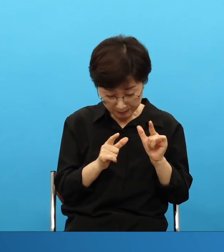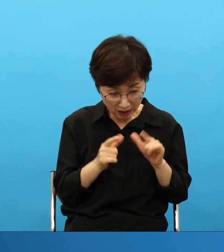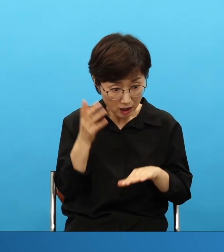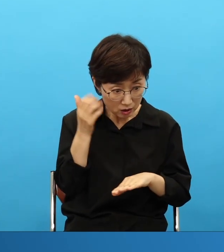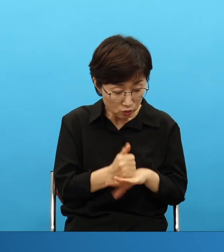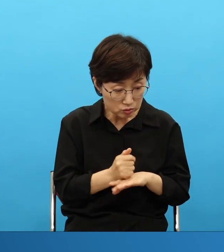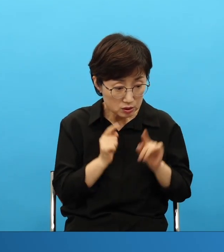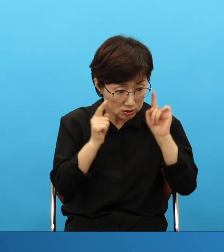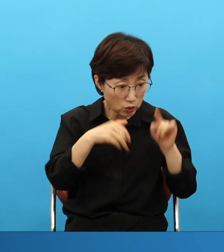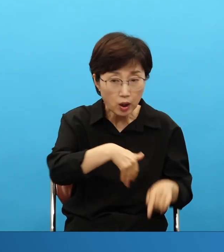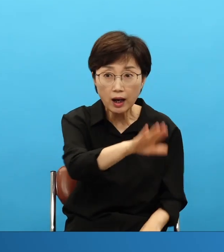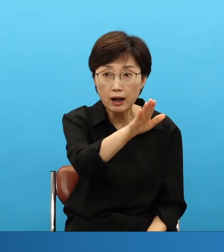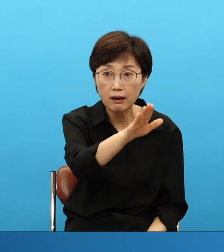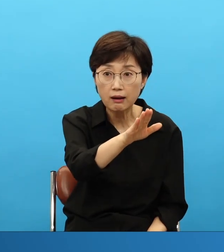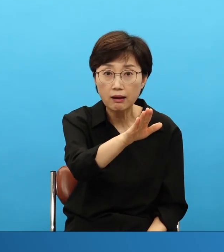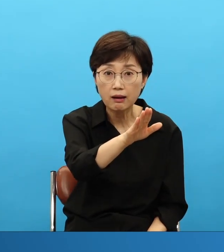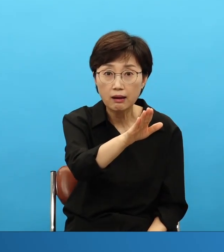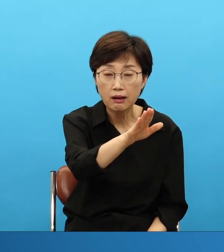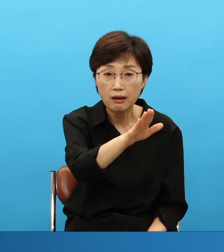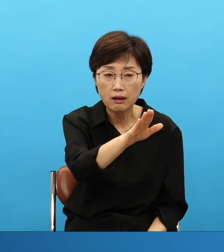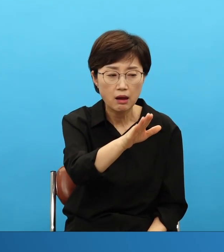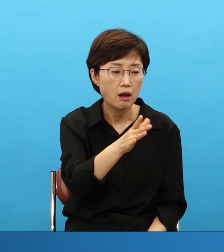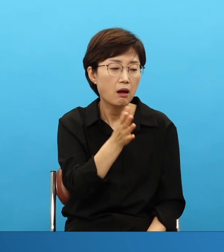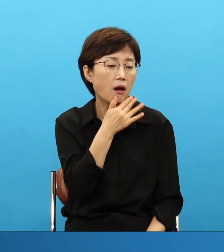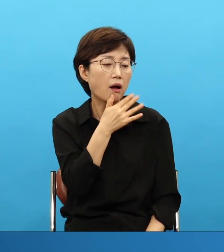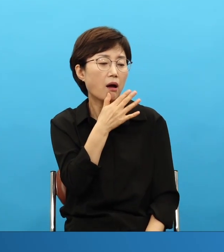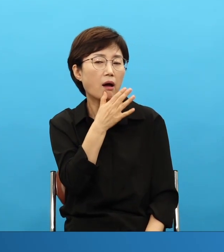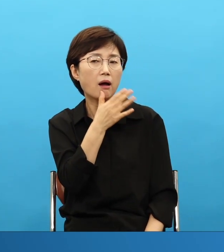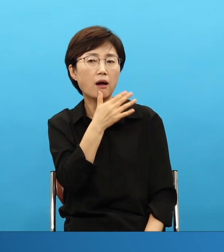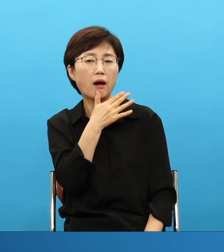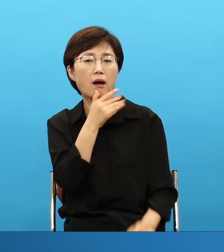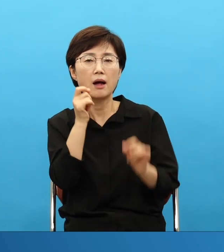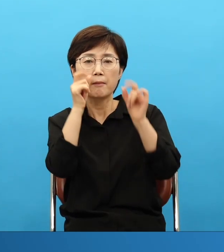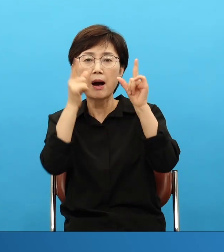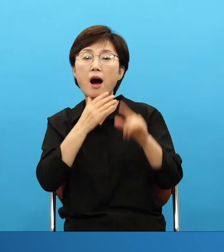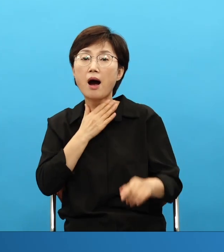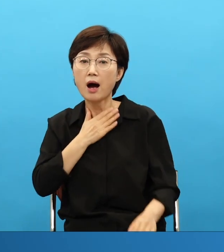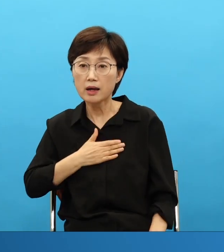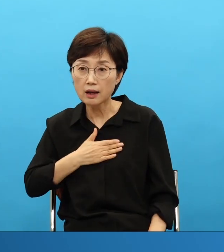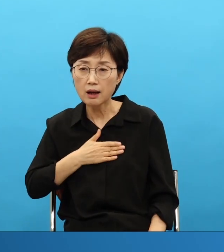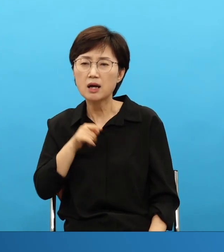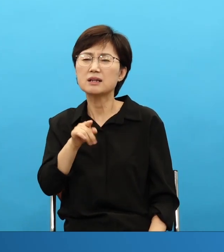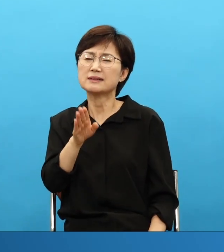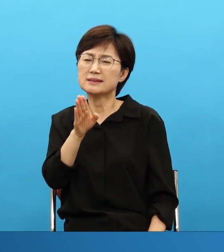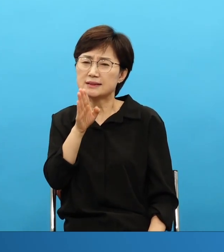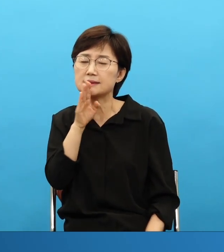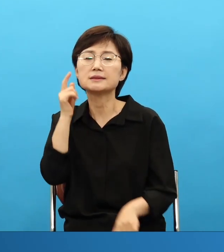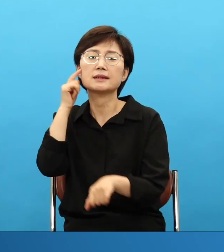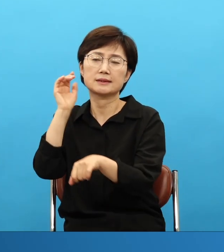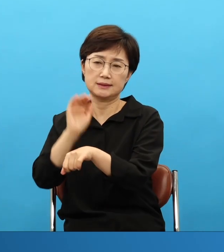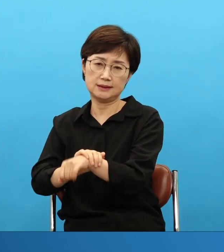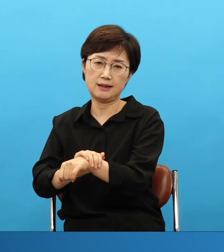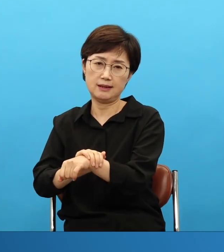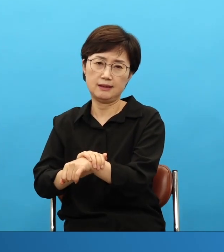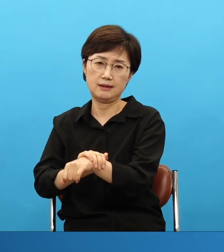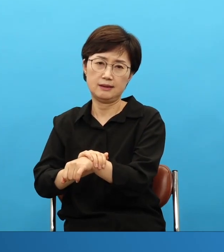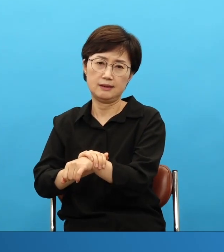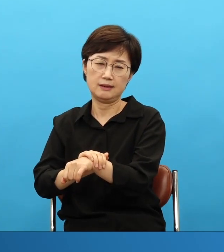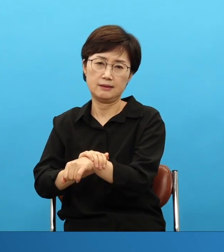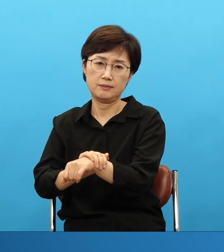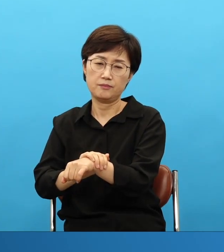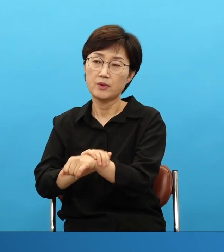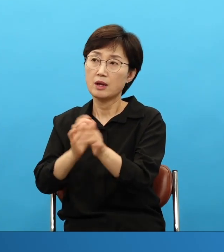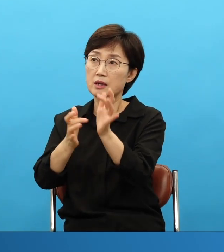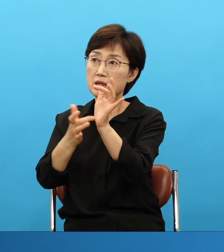거예 이게 아는게 참지요 예수님 말씀하신 하나님의 나라 누리다가 진짜로